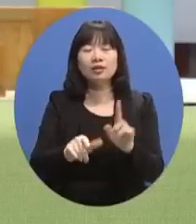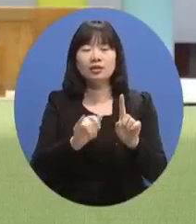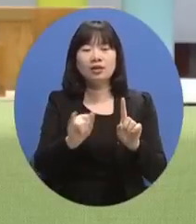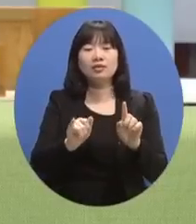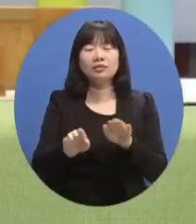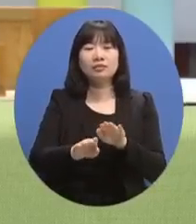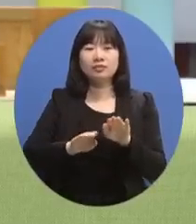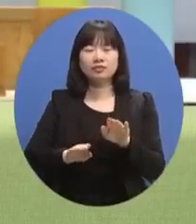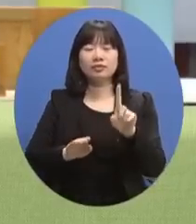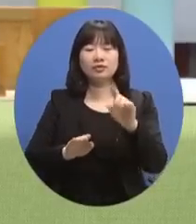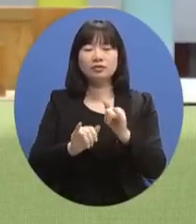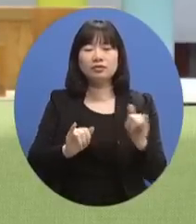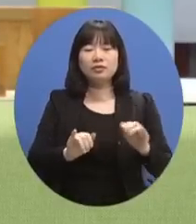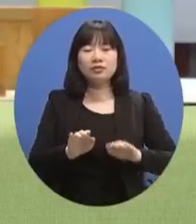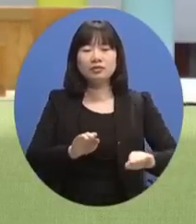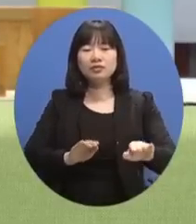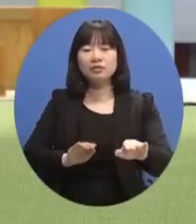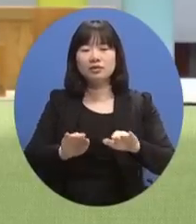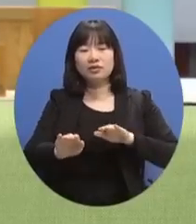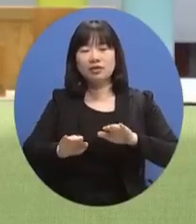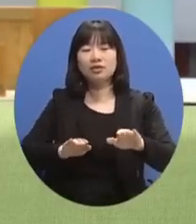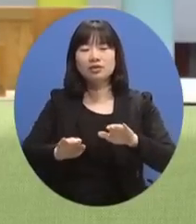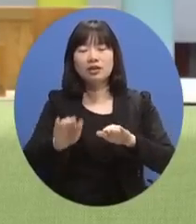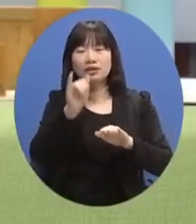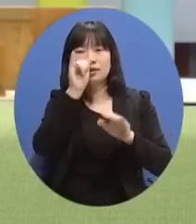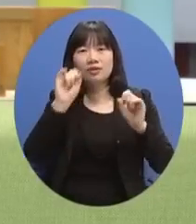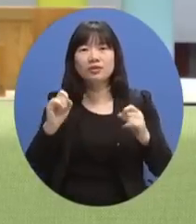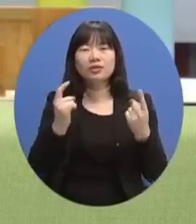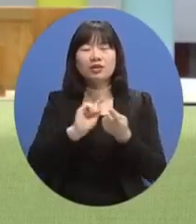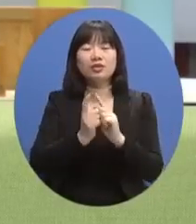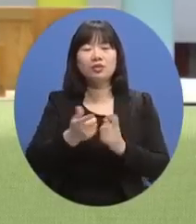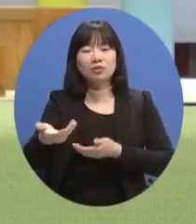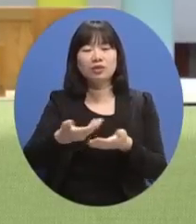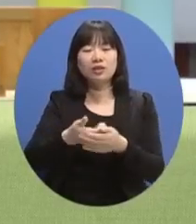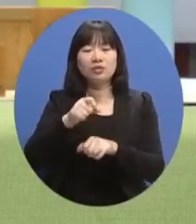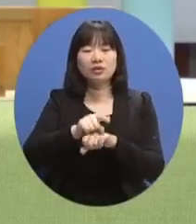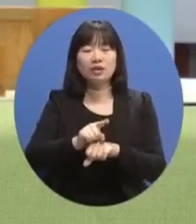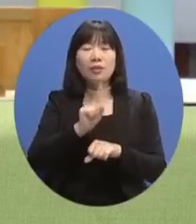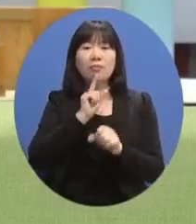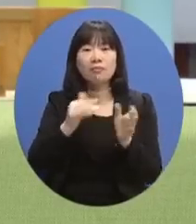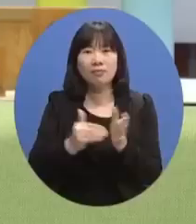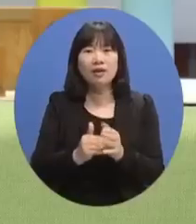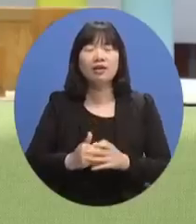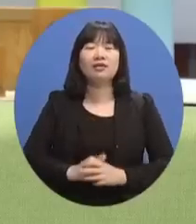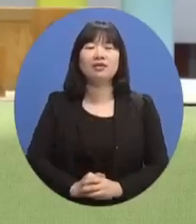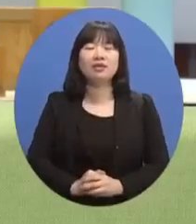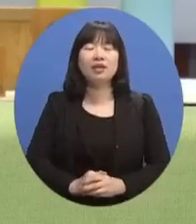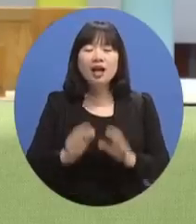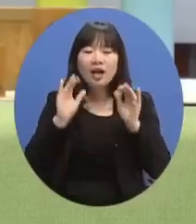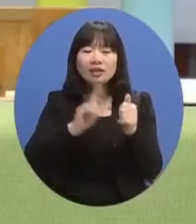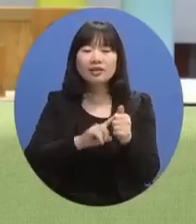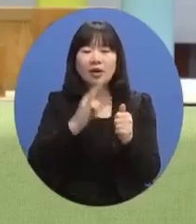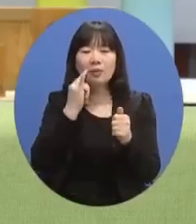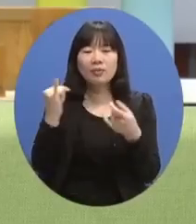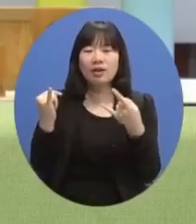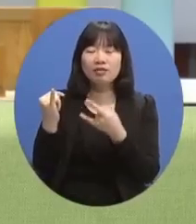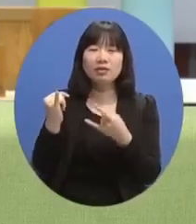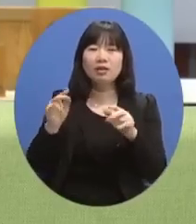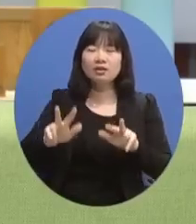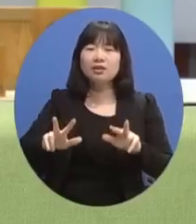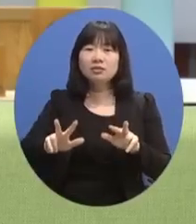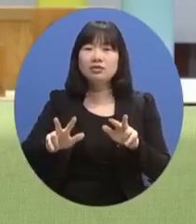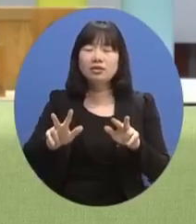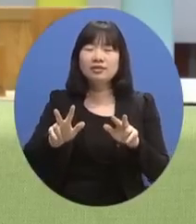가면 한 사람은 앞으로 오고 이렇게 왔다 갔다. 그게 바로 동시적 상호성이거든요. 아, 네. 그래서 아기가 엄마 보고 이렇게 좀